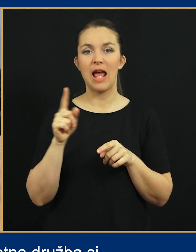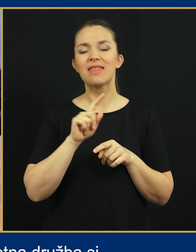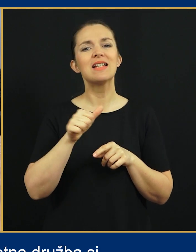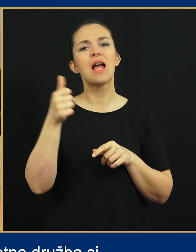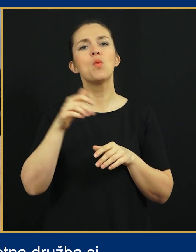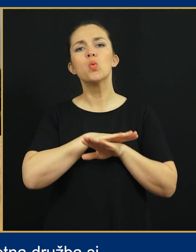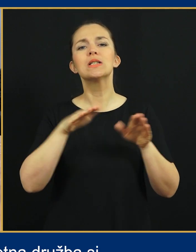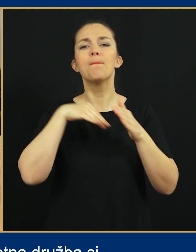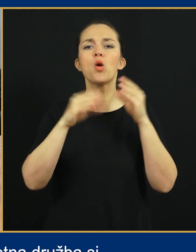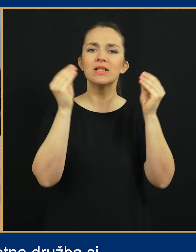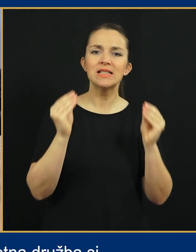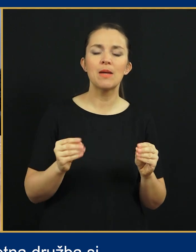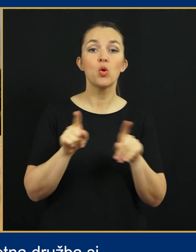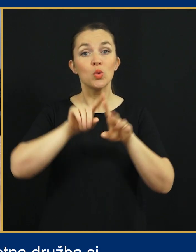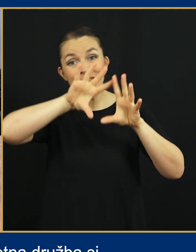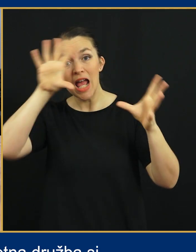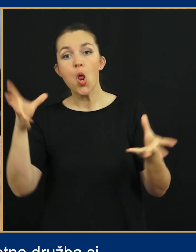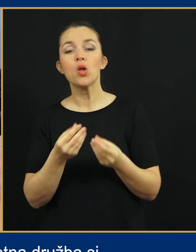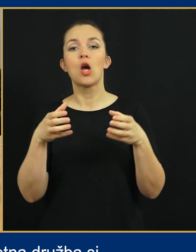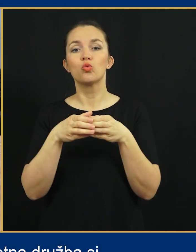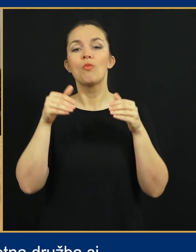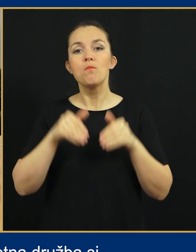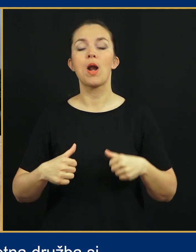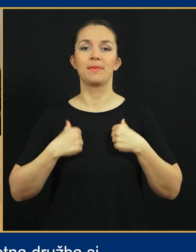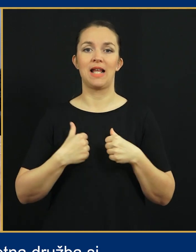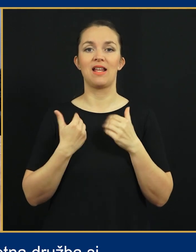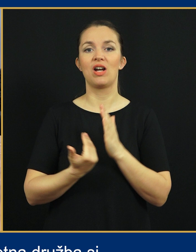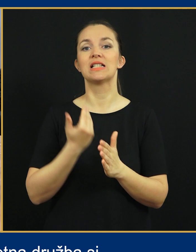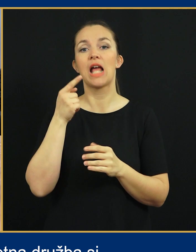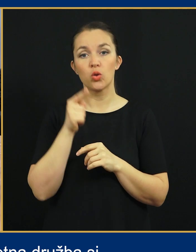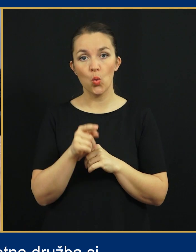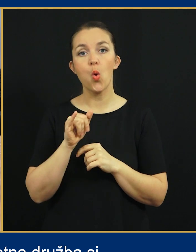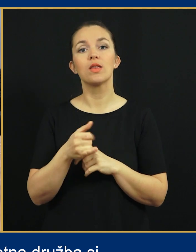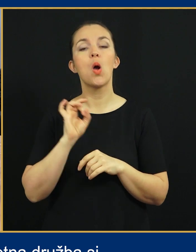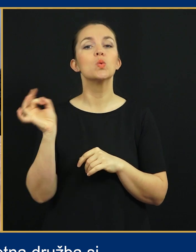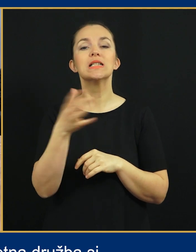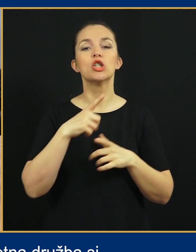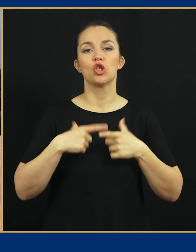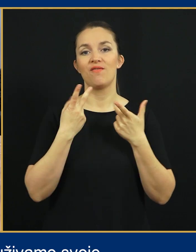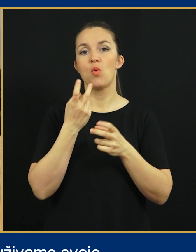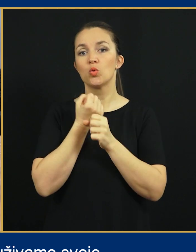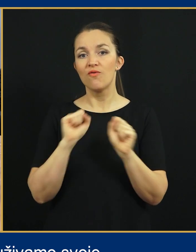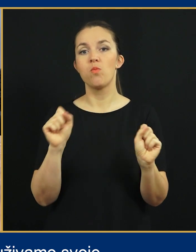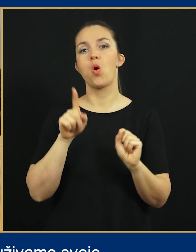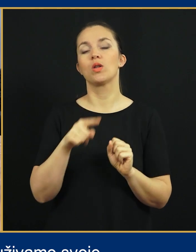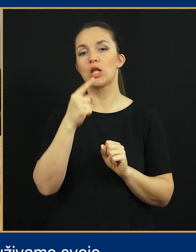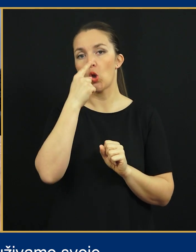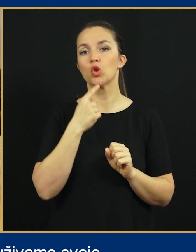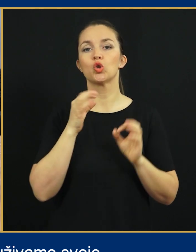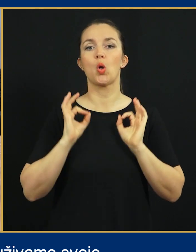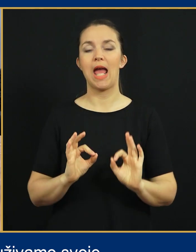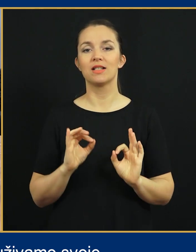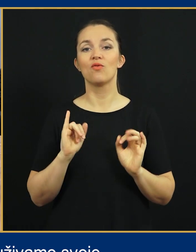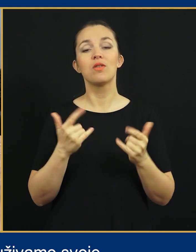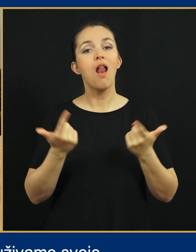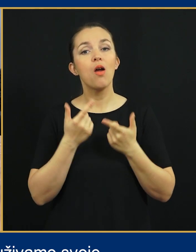vsi podsistemi, tudi celotna družba si mora prizadevati za to, da vsi živimo v svobodi in dostojanstvu, da